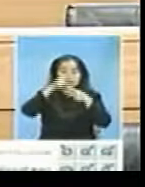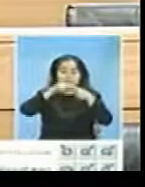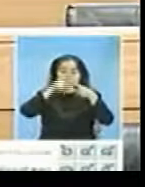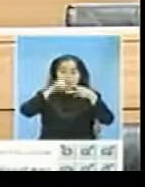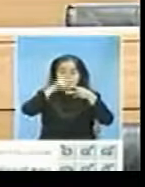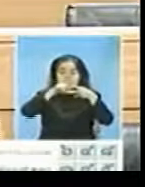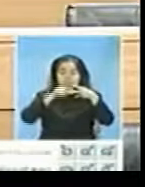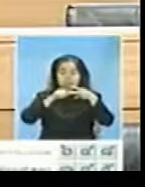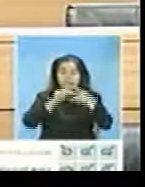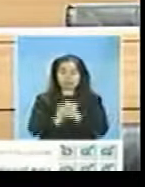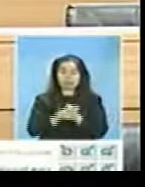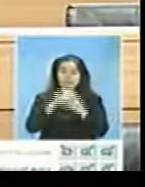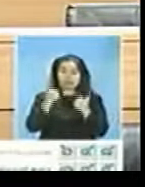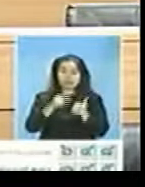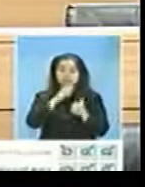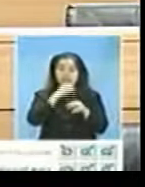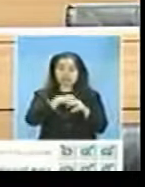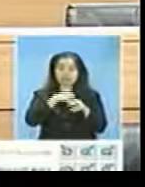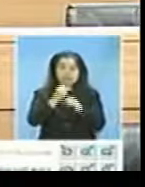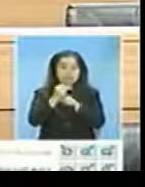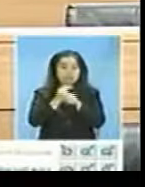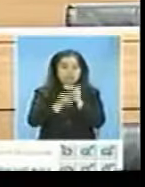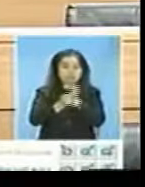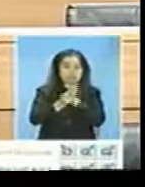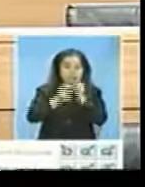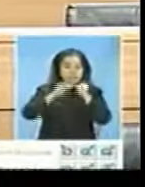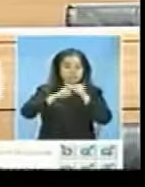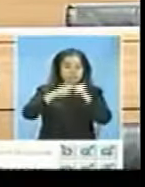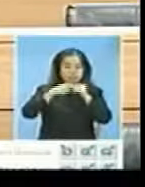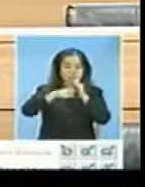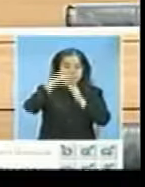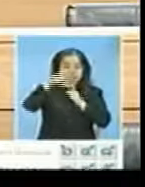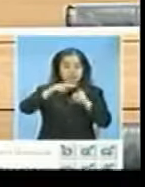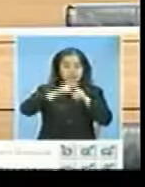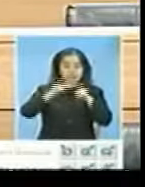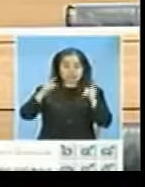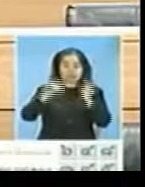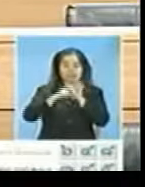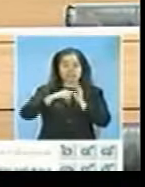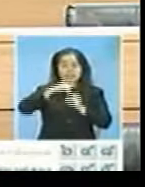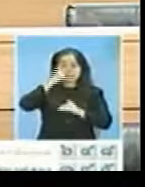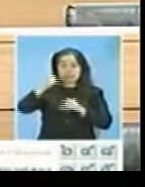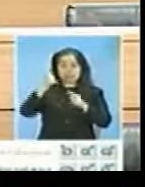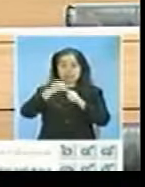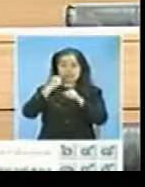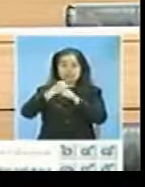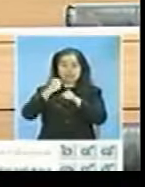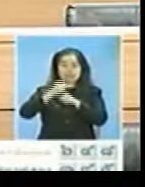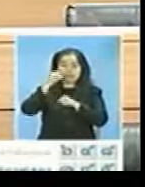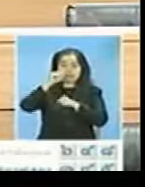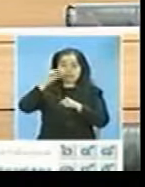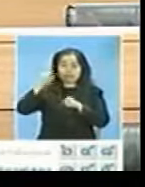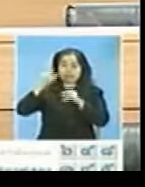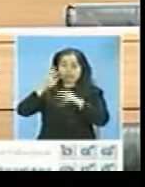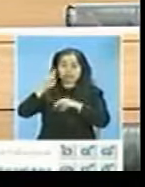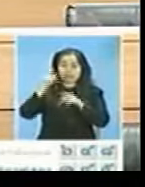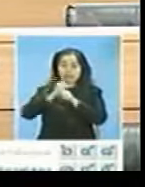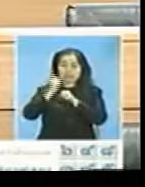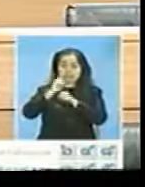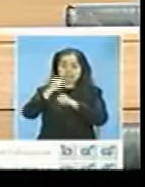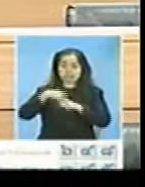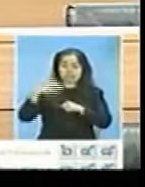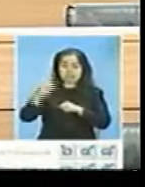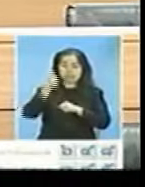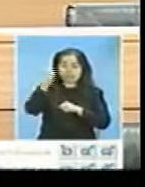ครับเมื่อเราจะแก้ปัญหาด้วยเหตุผล2ข้อนี้แต่เราไปบล็อกด้วยจำนวนสสร